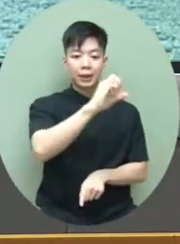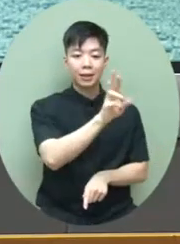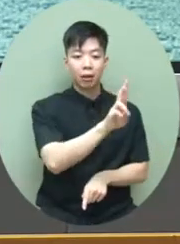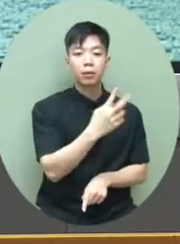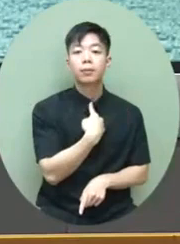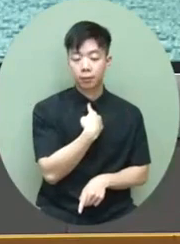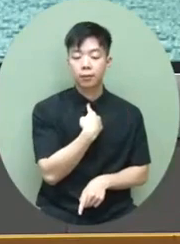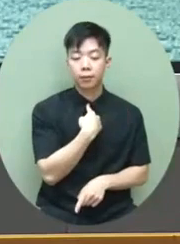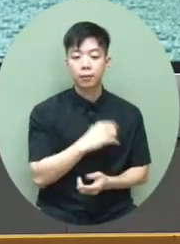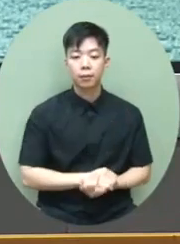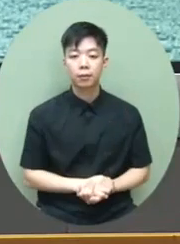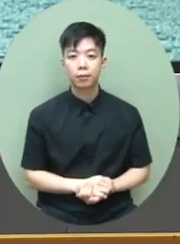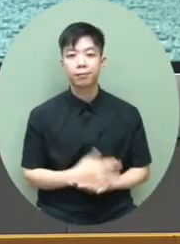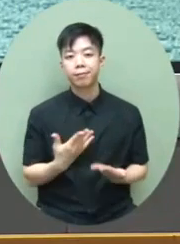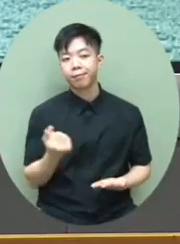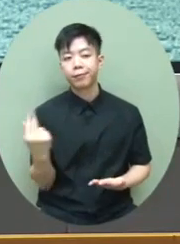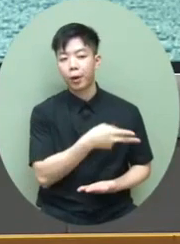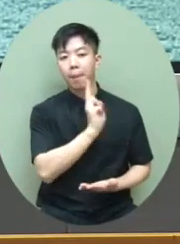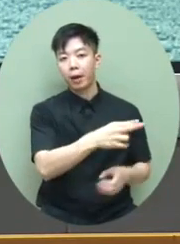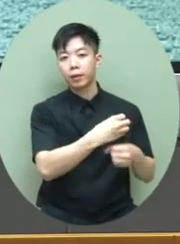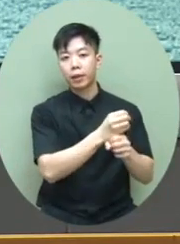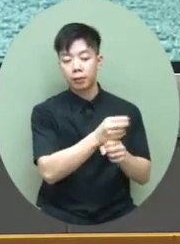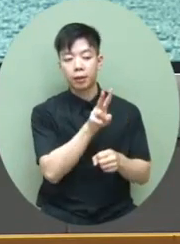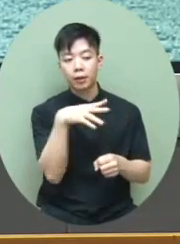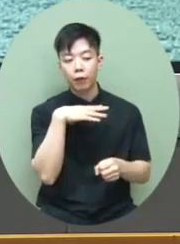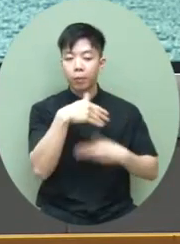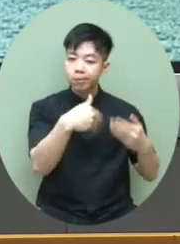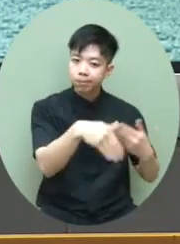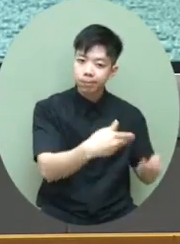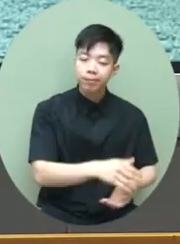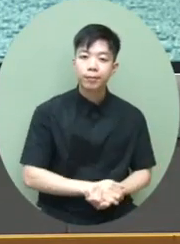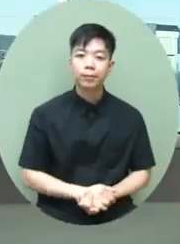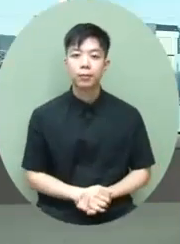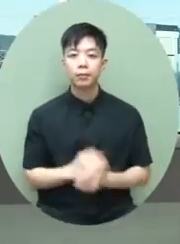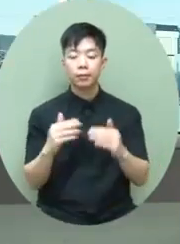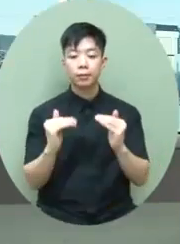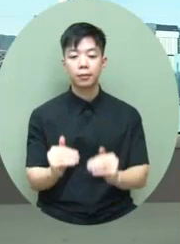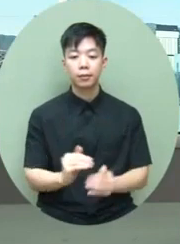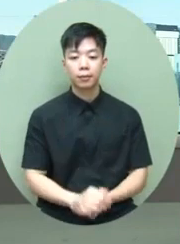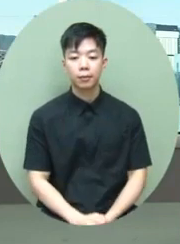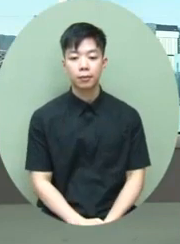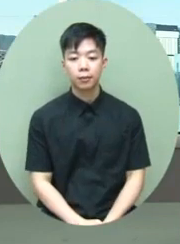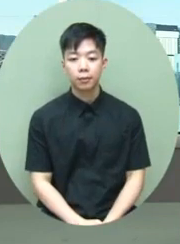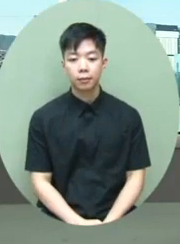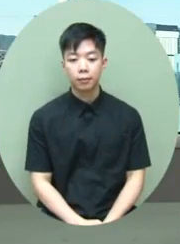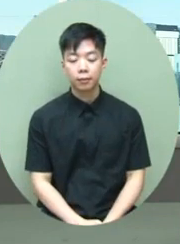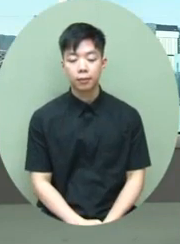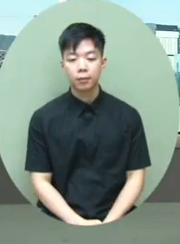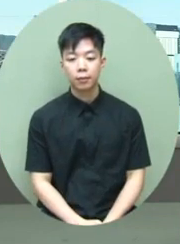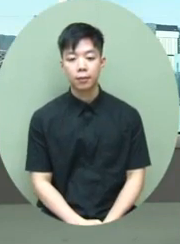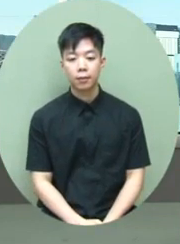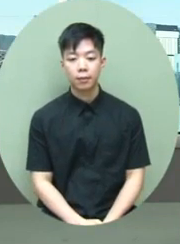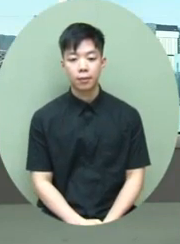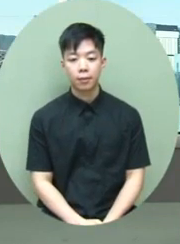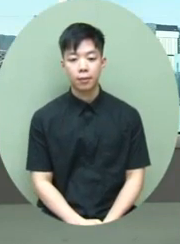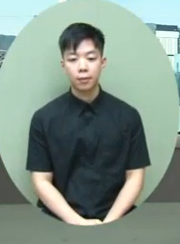啦。咁我哋都會要求佢哋再做翻個強制檢測，睇睇嘅情況。 下一題，呢邊呢位女士。